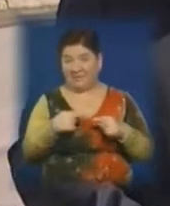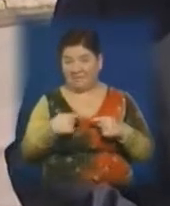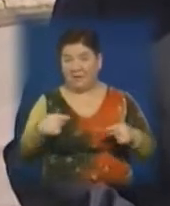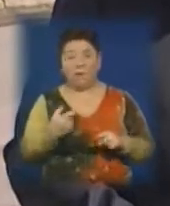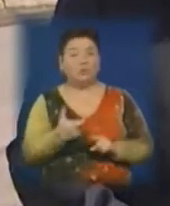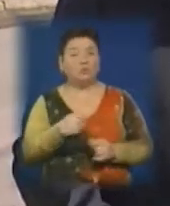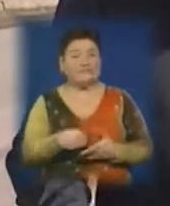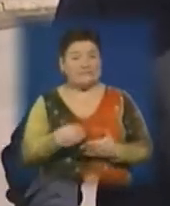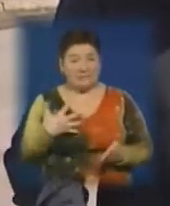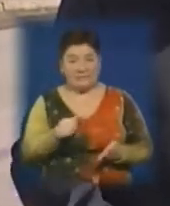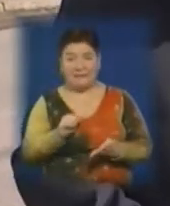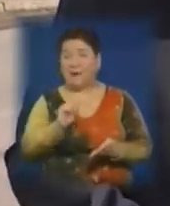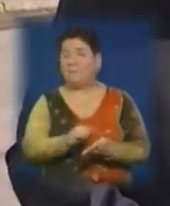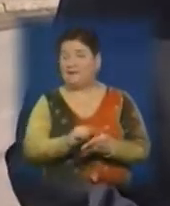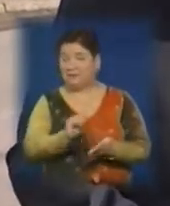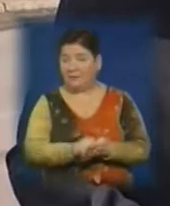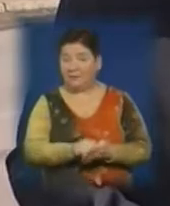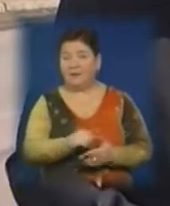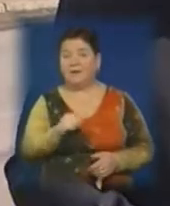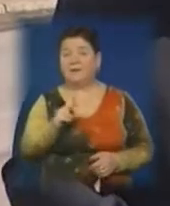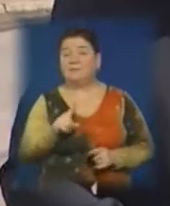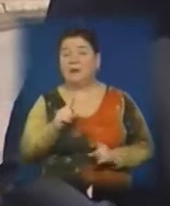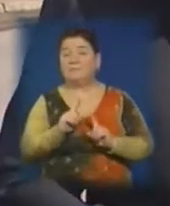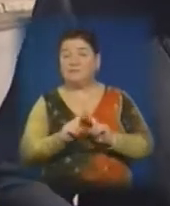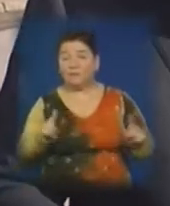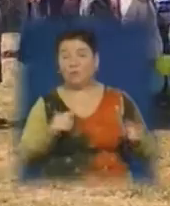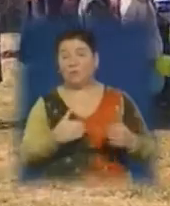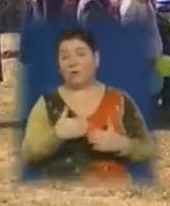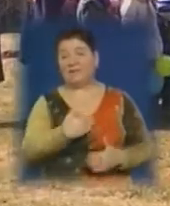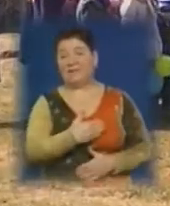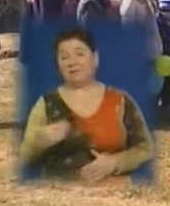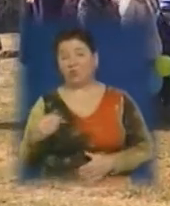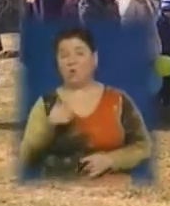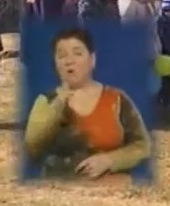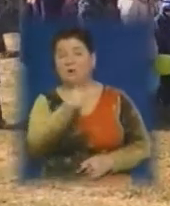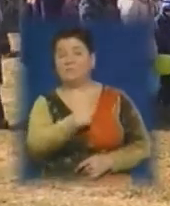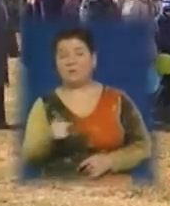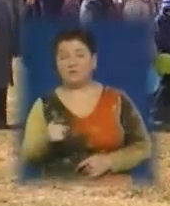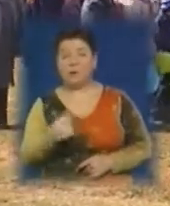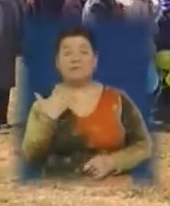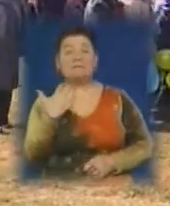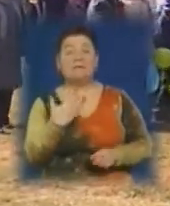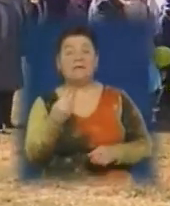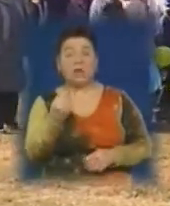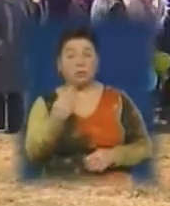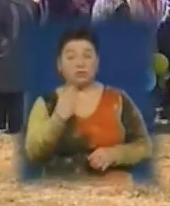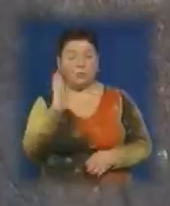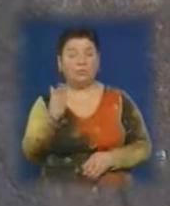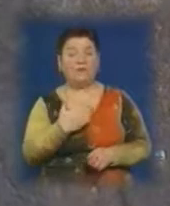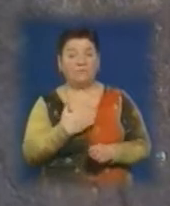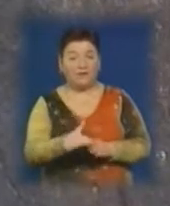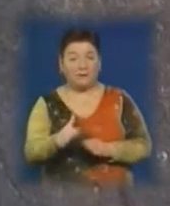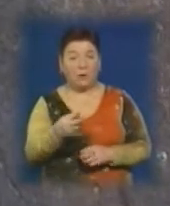цінні матеріали. Просто дивуємося, як вони дійшли до нашого часу. Скільки коштів буде виділено на побудову музею та